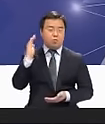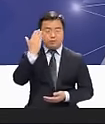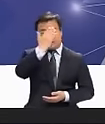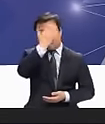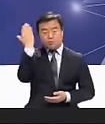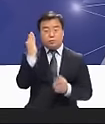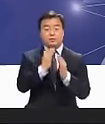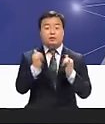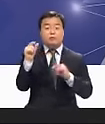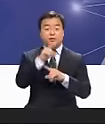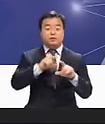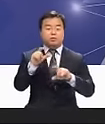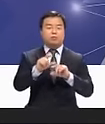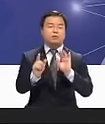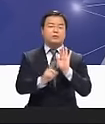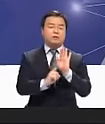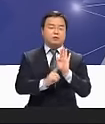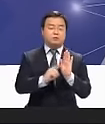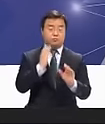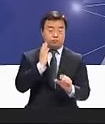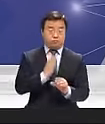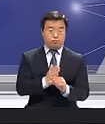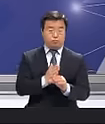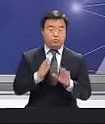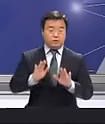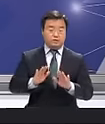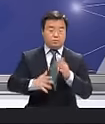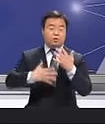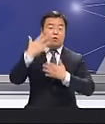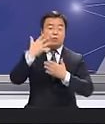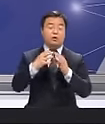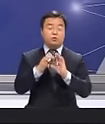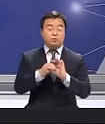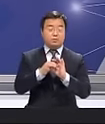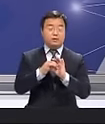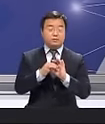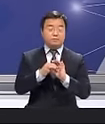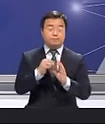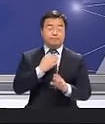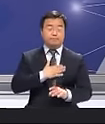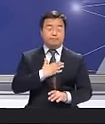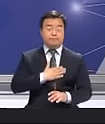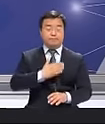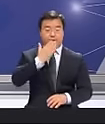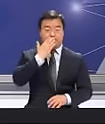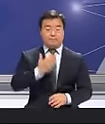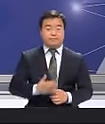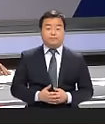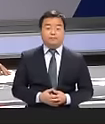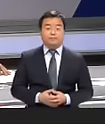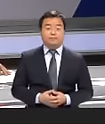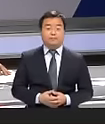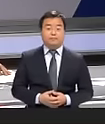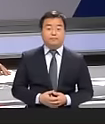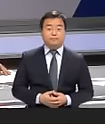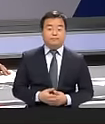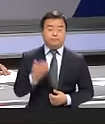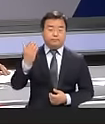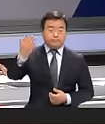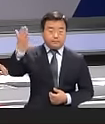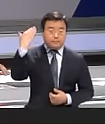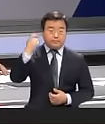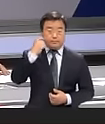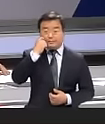많이 나타나고 있다는 것을 네. 바로 이 연평해전의 흥행이 말해주고 있는 것으로 보입니다. 네. 한때는 흥행